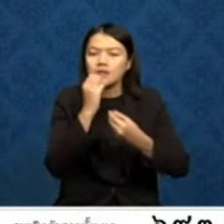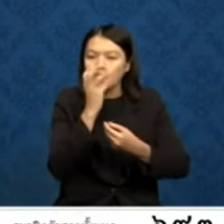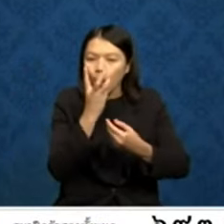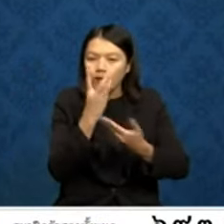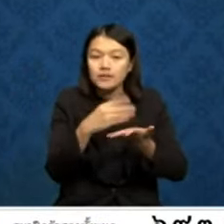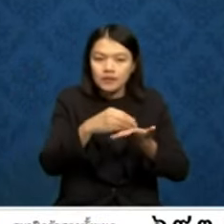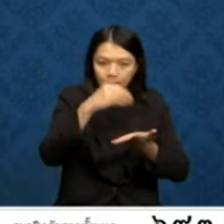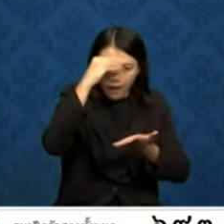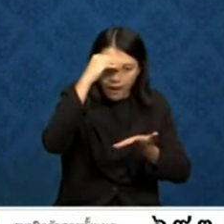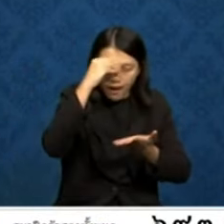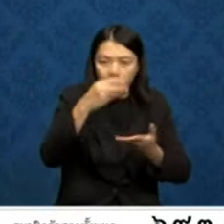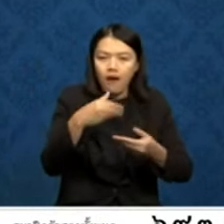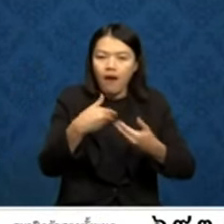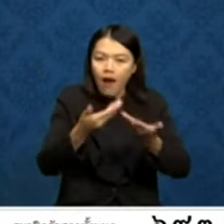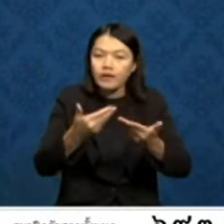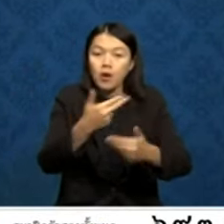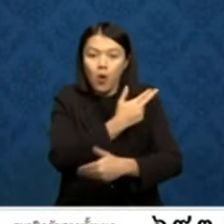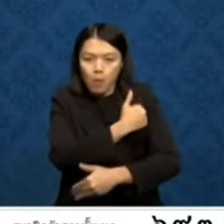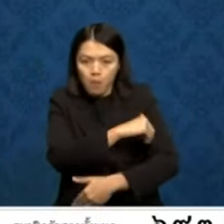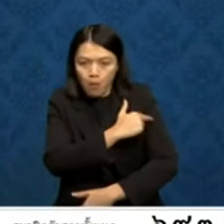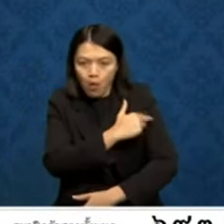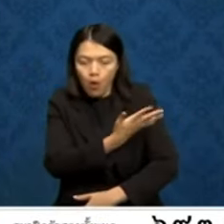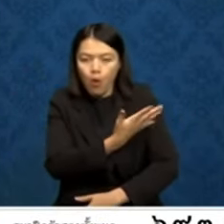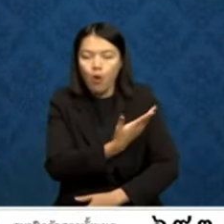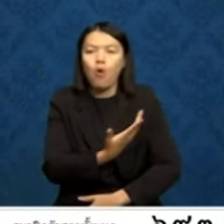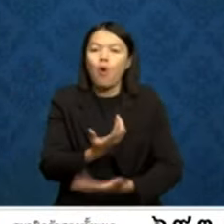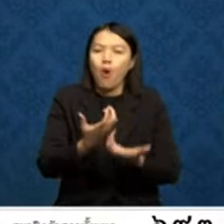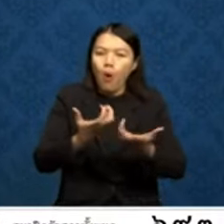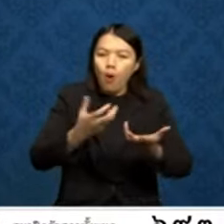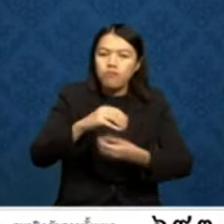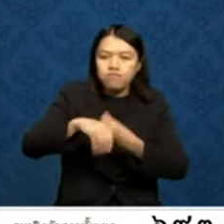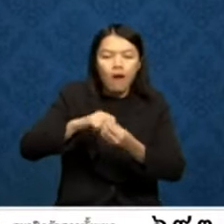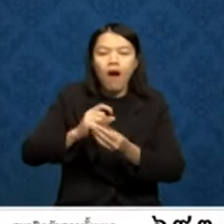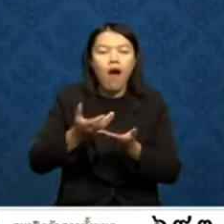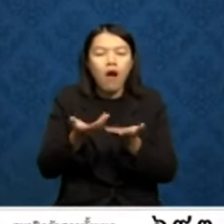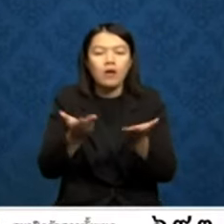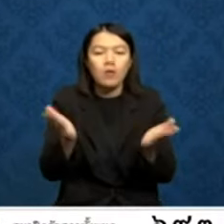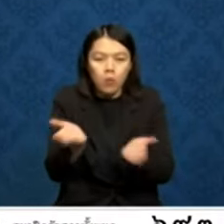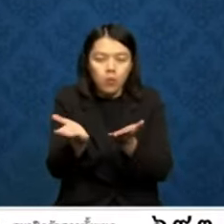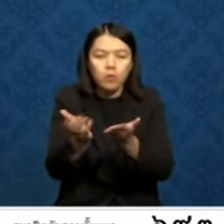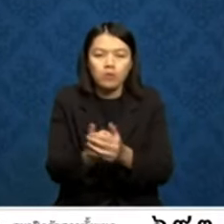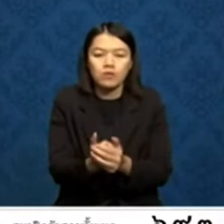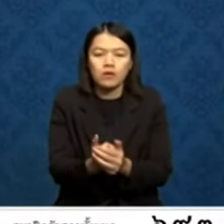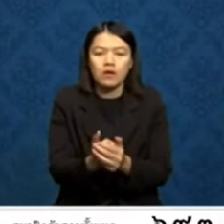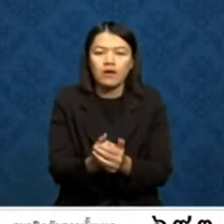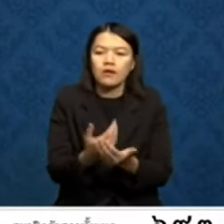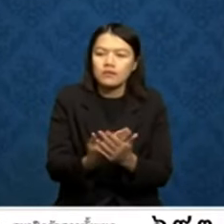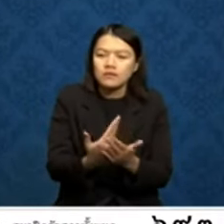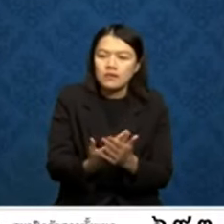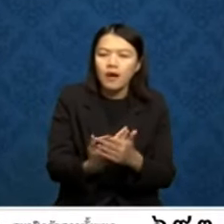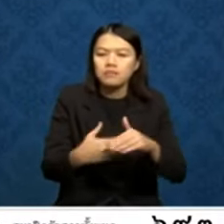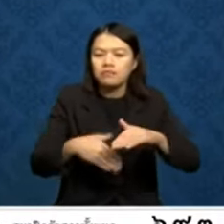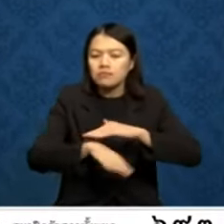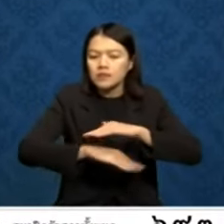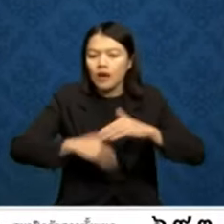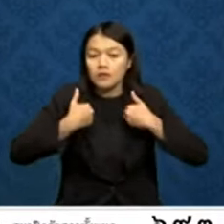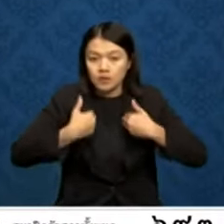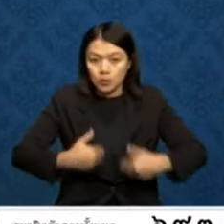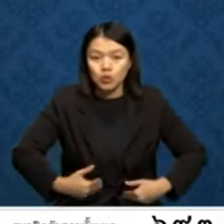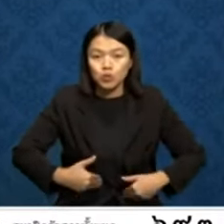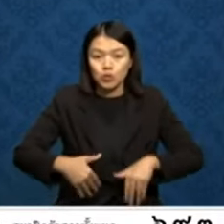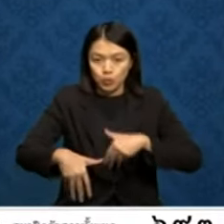การศึกษาสาธารณสุขและสาธารณูปโภครวมทั้งอุดหนุนค่าใช้จ่ายขั้นพื้นฐานของประชาช